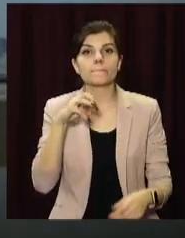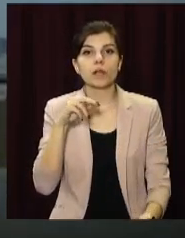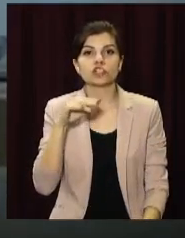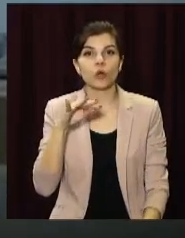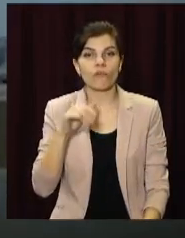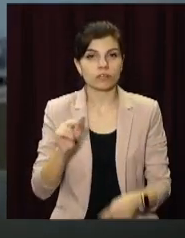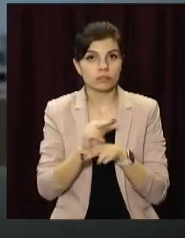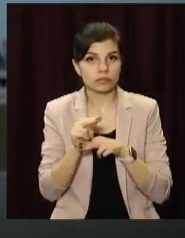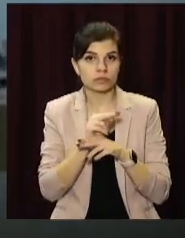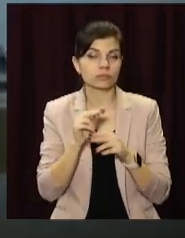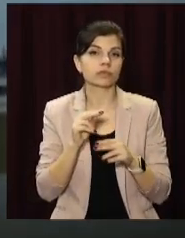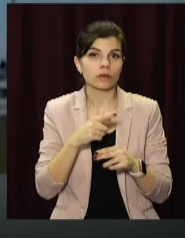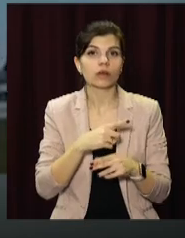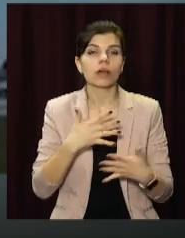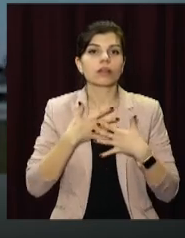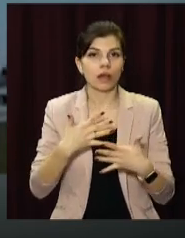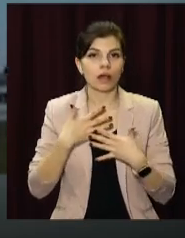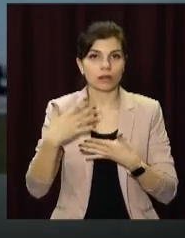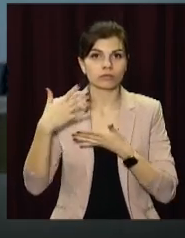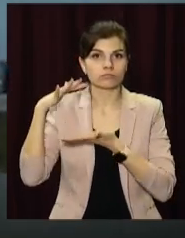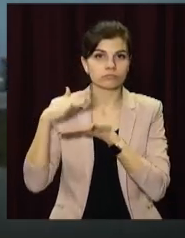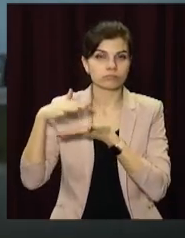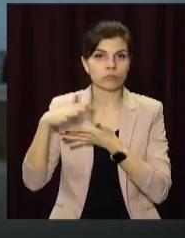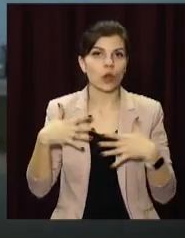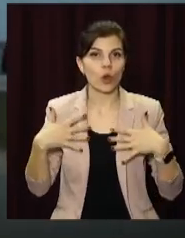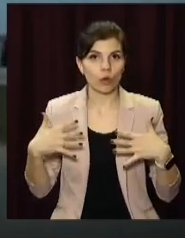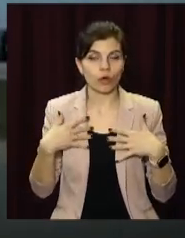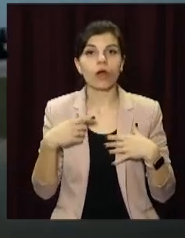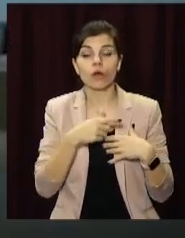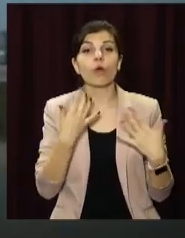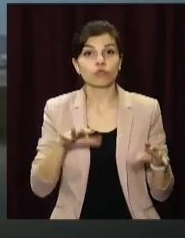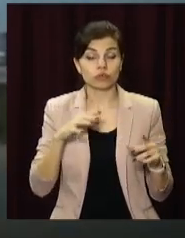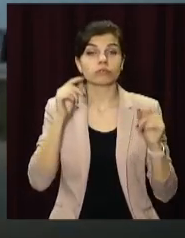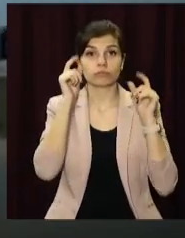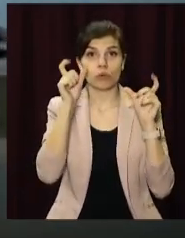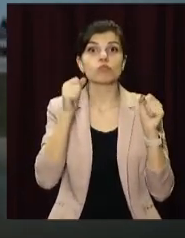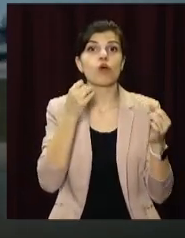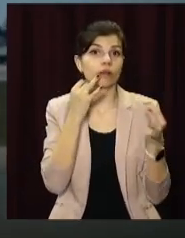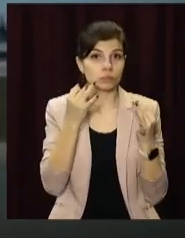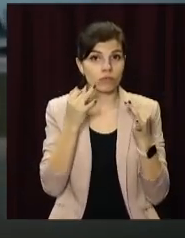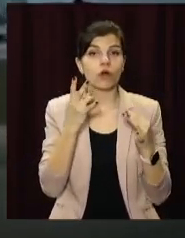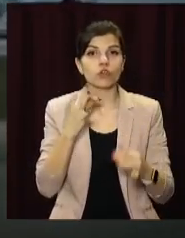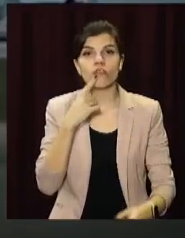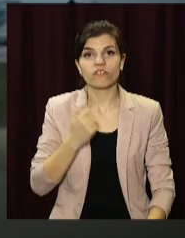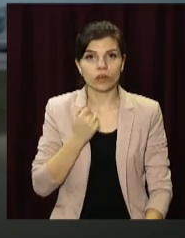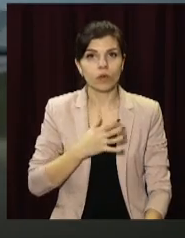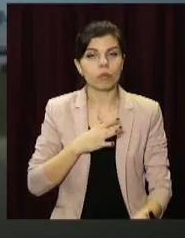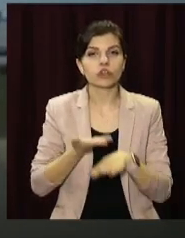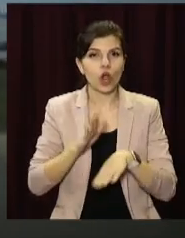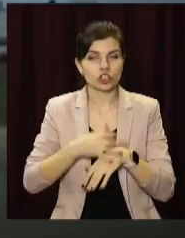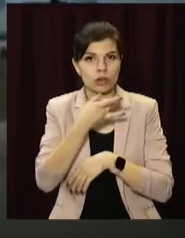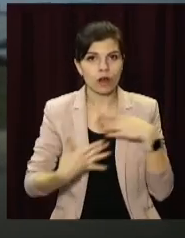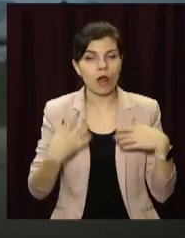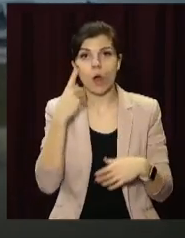лікарні імені Мечникова. Поранений на апараті штучної вентиляції легень. Лікарі кажуть, боєць вже притомний і може розмовляти. Хоча військовий